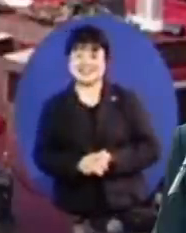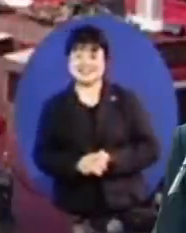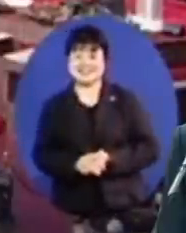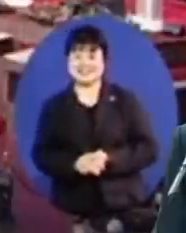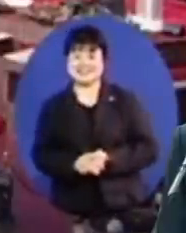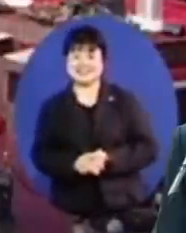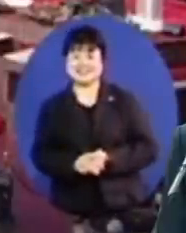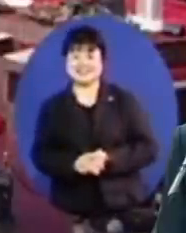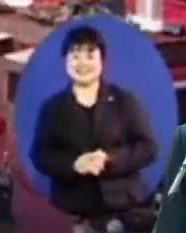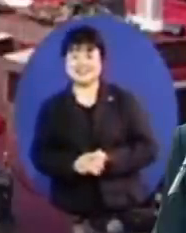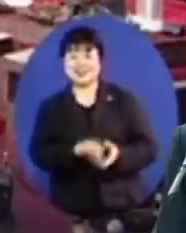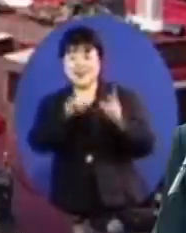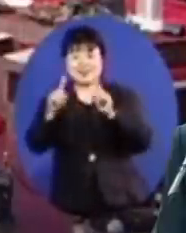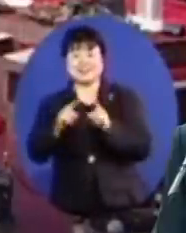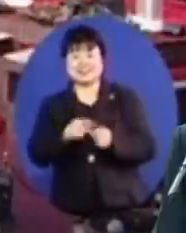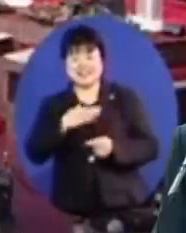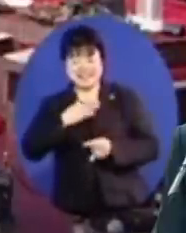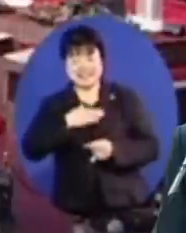나는 어떻게 살아야 하나?